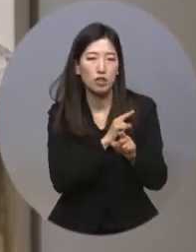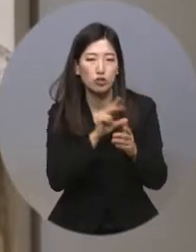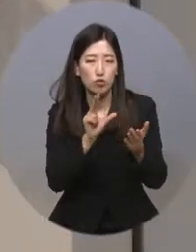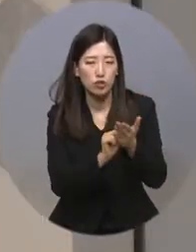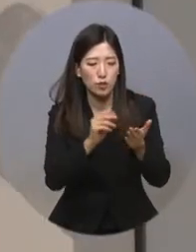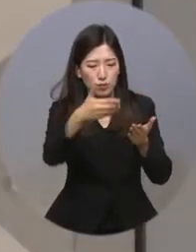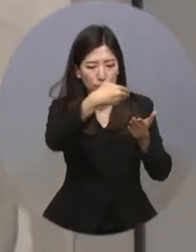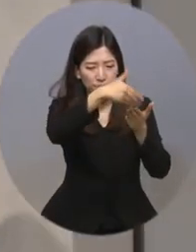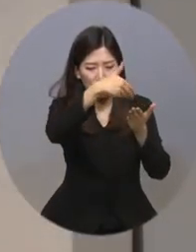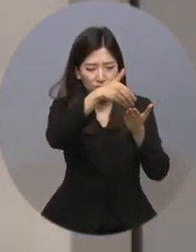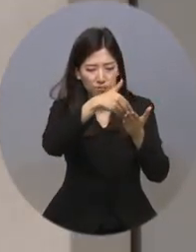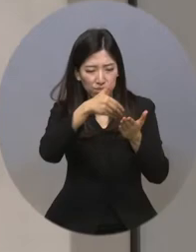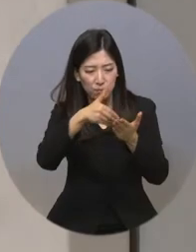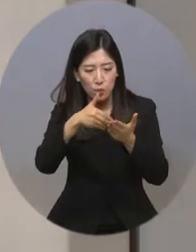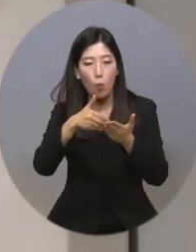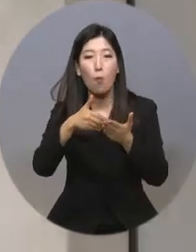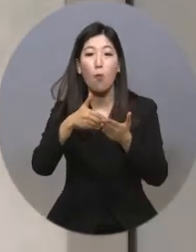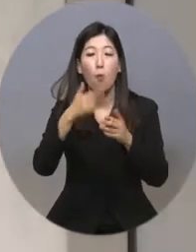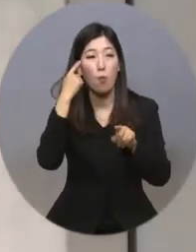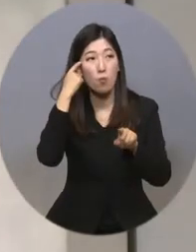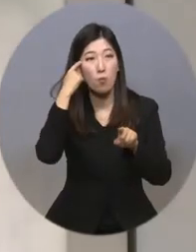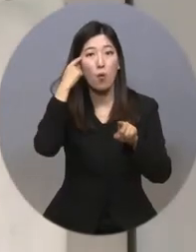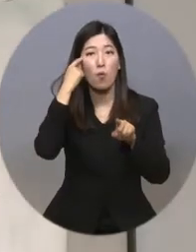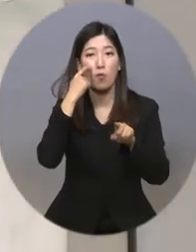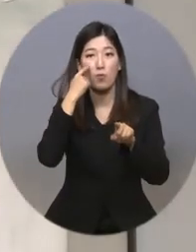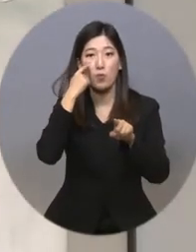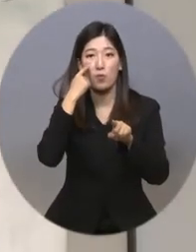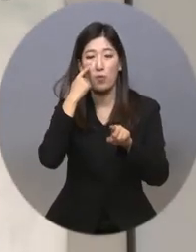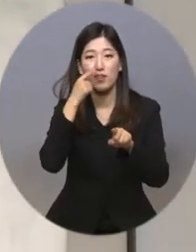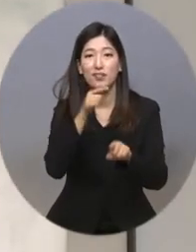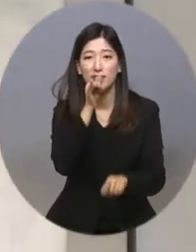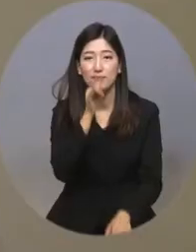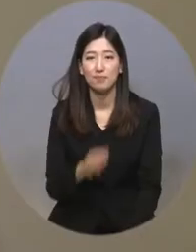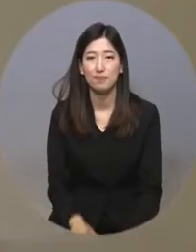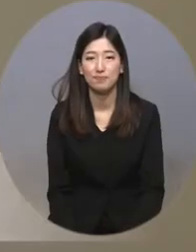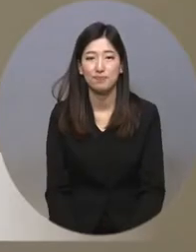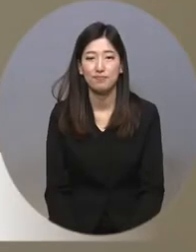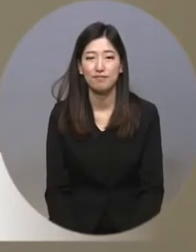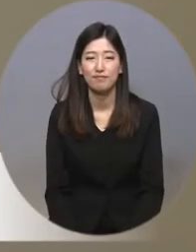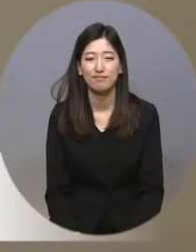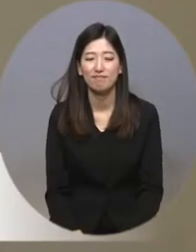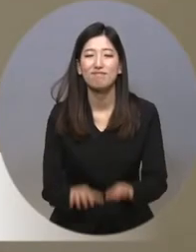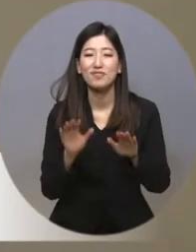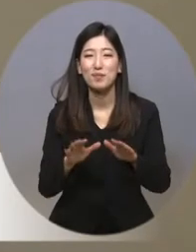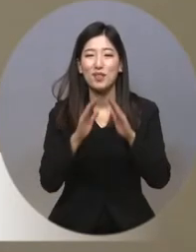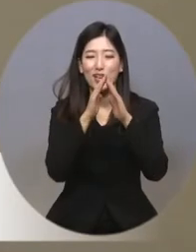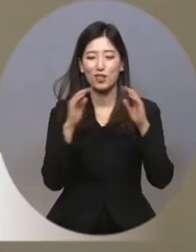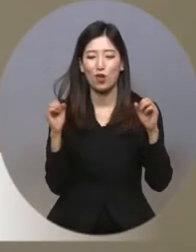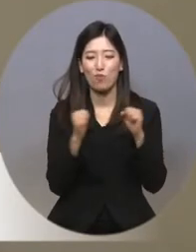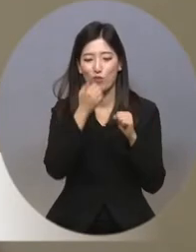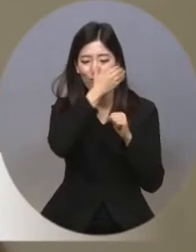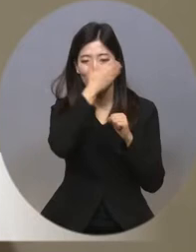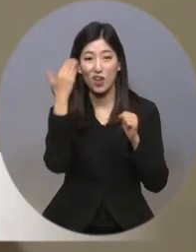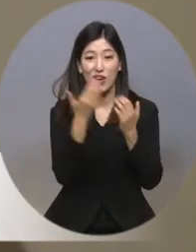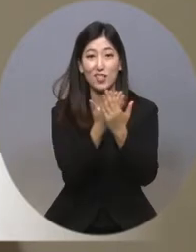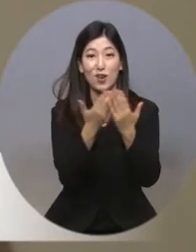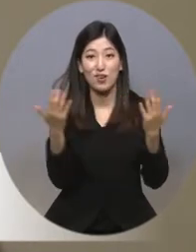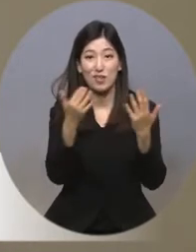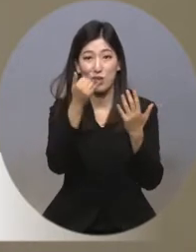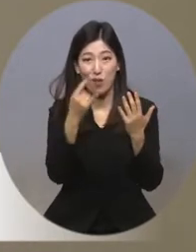등 집중력이 돋보이는 작품으로 주목받고 있습니다. 이번 전북 청년 전시를